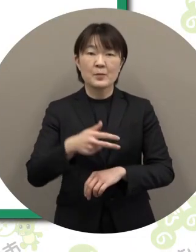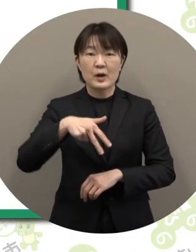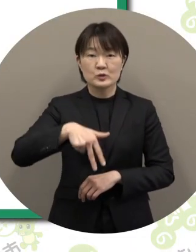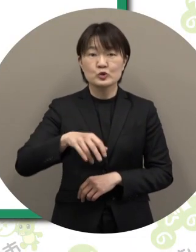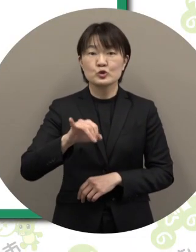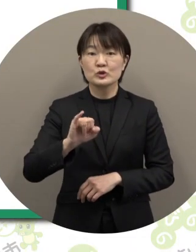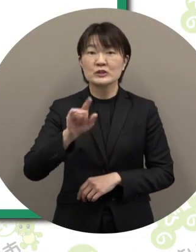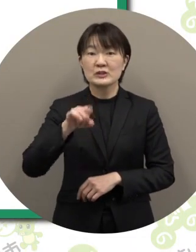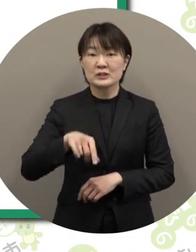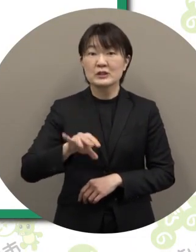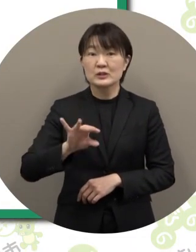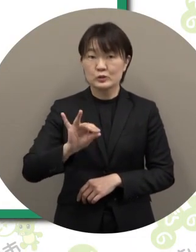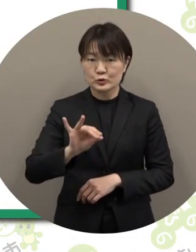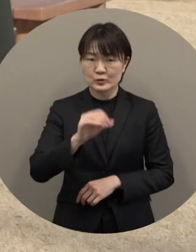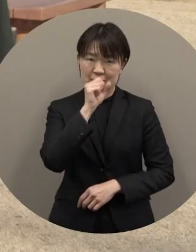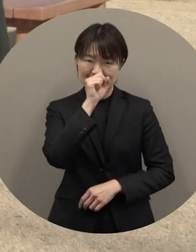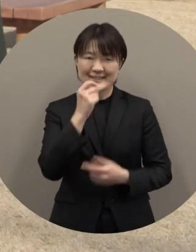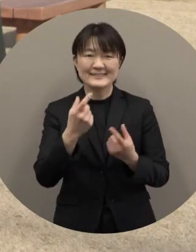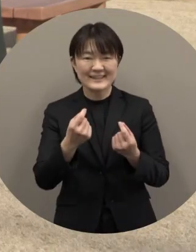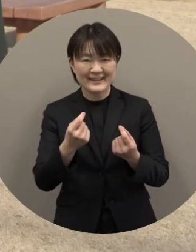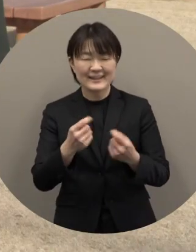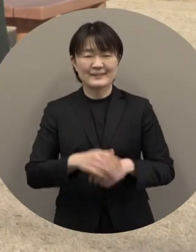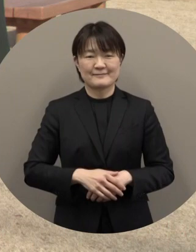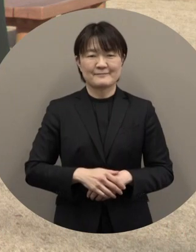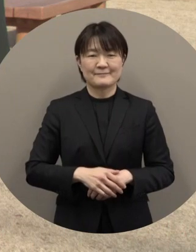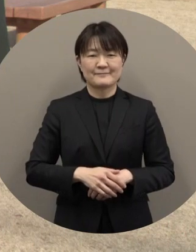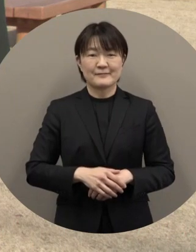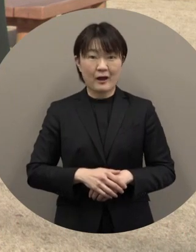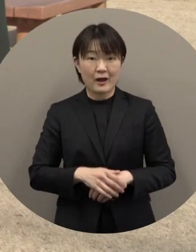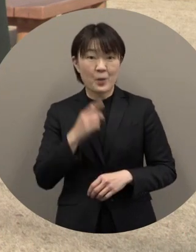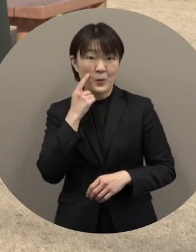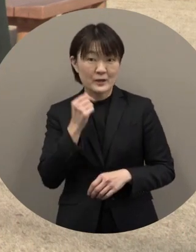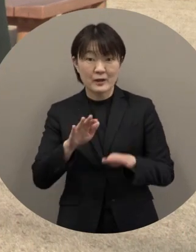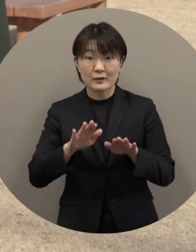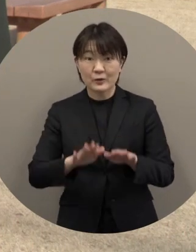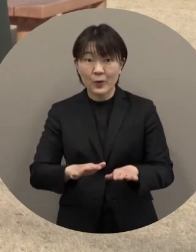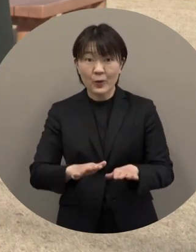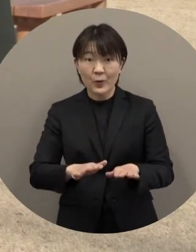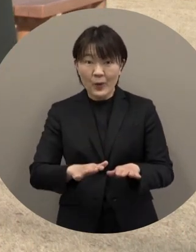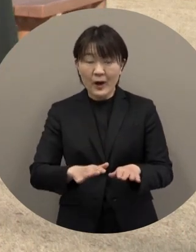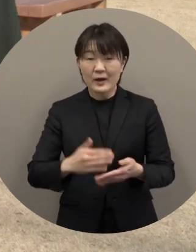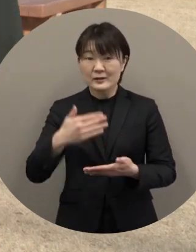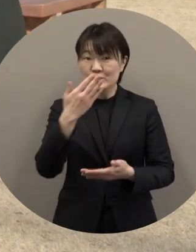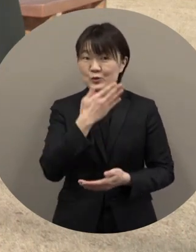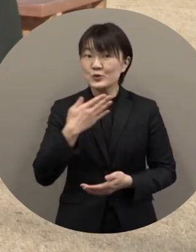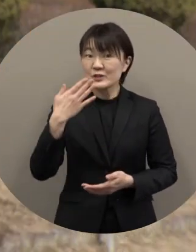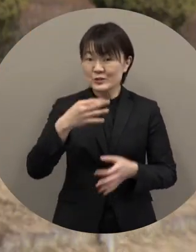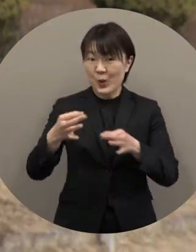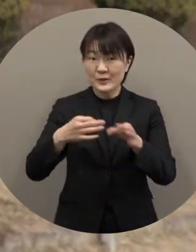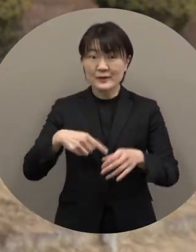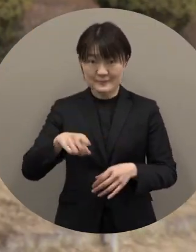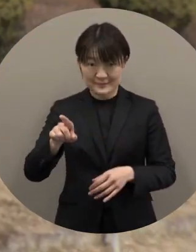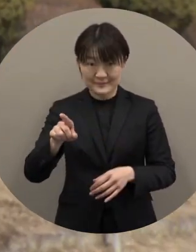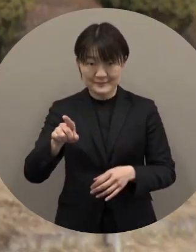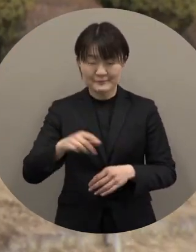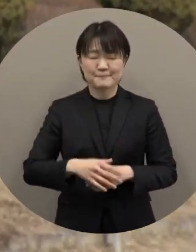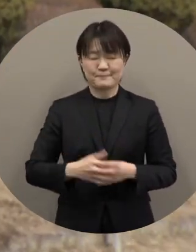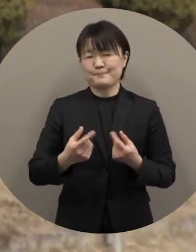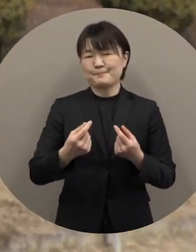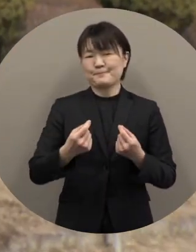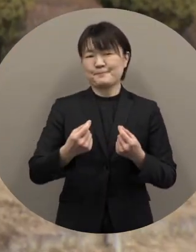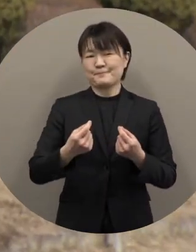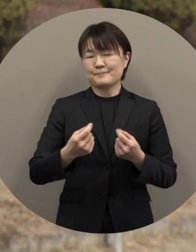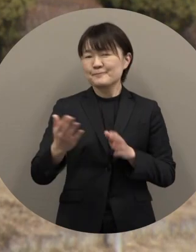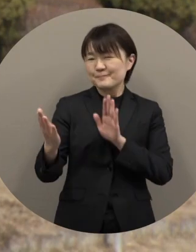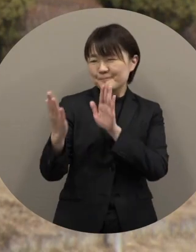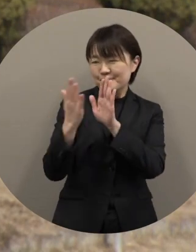いい響き、素敵、ということはもしかして今日はスイーツ巡り？ そうなんです。今回は間近に迫ったバレ